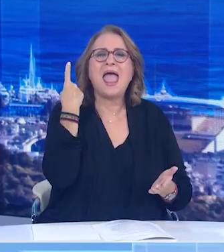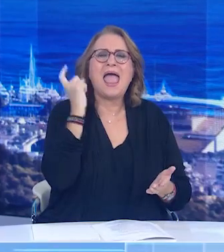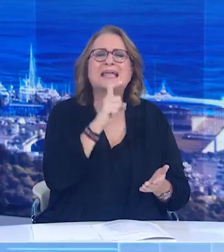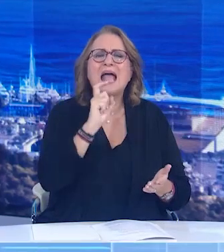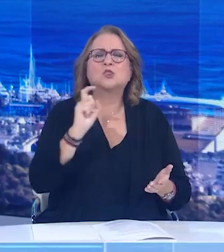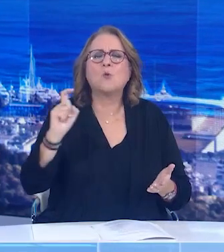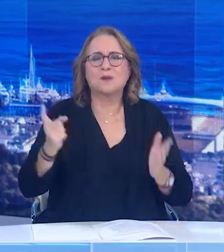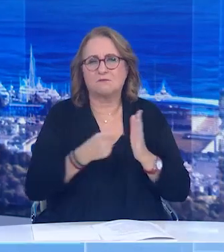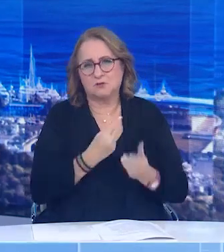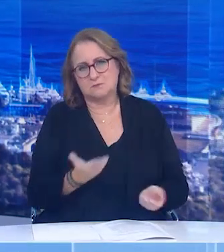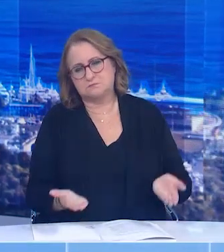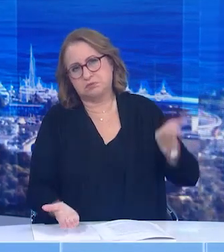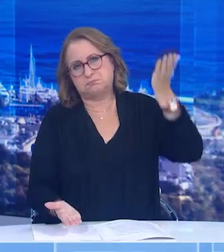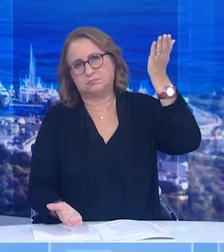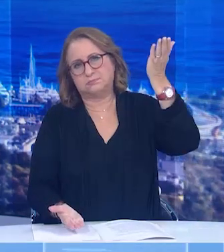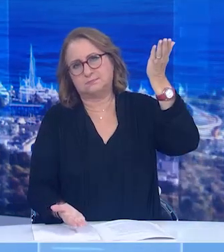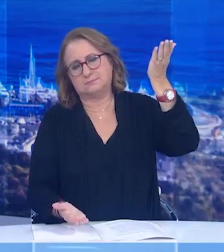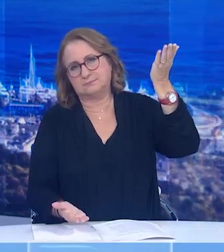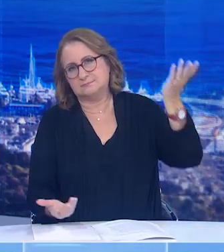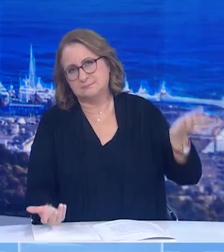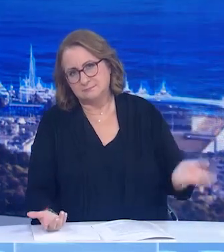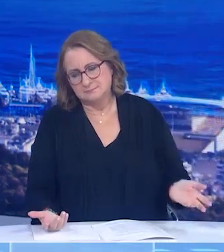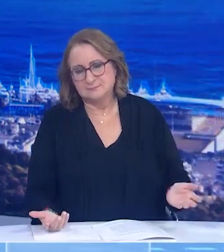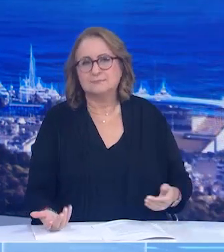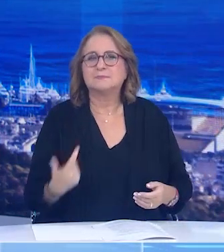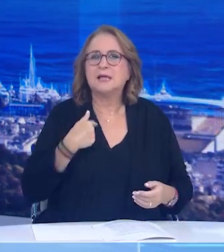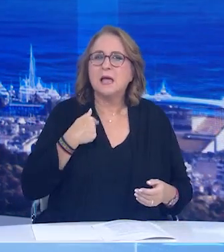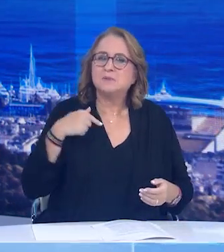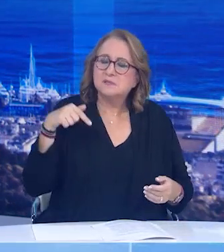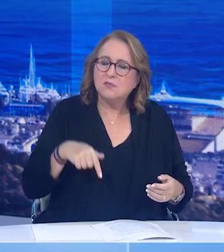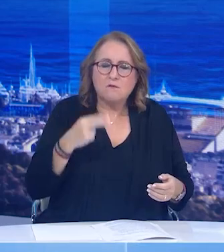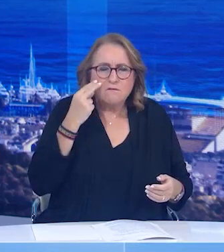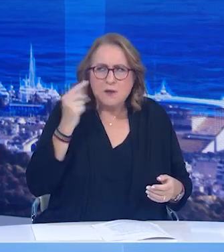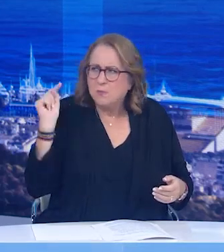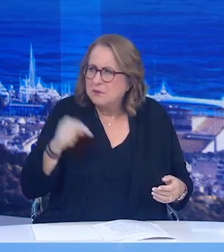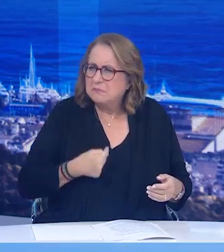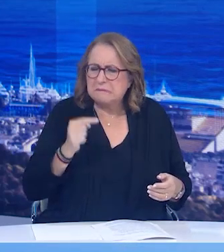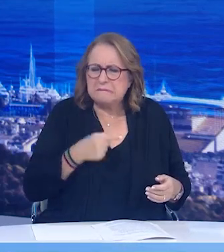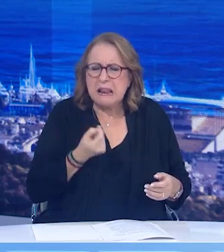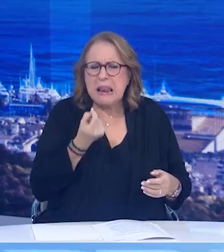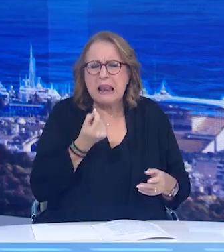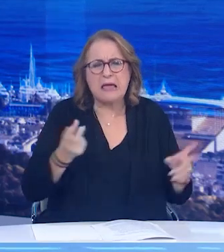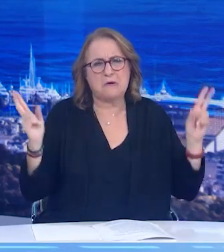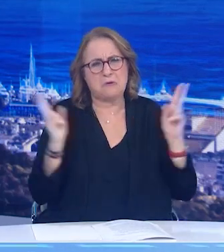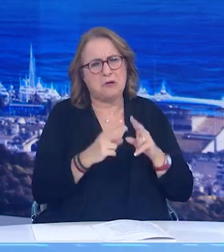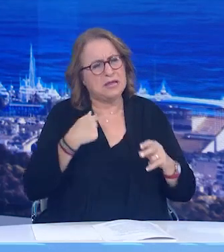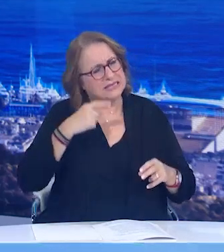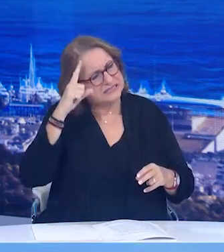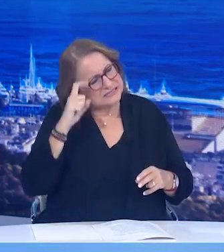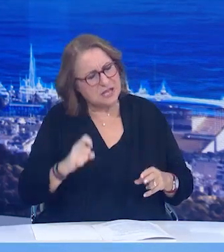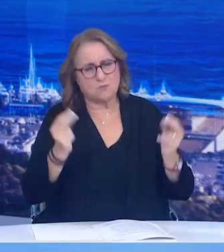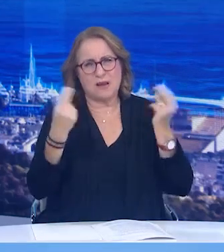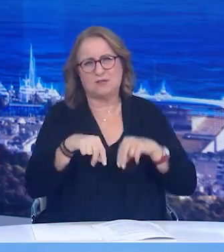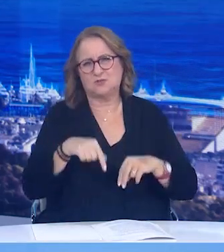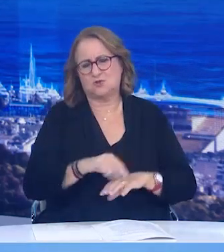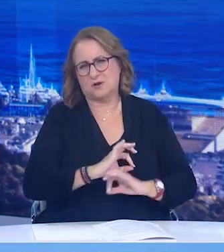υποχρεώνουμε κανέναν που φοβάται, αλλά νομίζω ότι είμαστε εδώ να απαντήσουμε. Οι παρενέργειες που έχουμε δει είναι πολύ λίγες και τώρα πια ξέρουμε και να τις προλάβουμε και να τις αντιμετωπίσουμε.